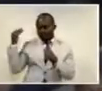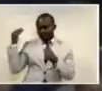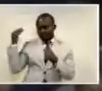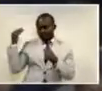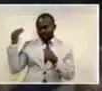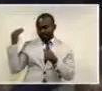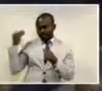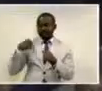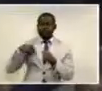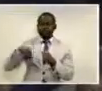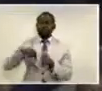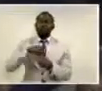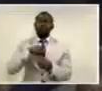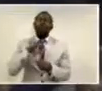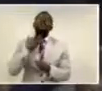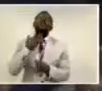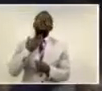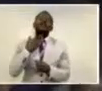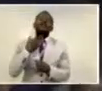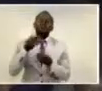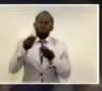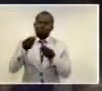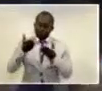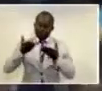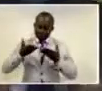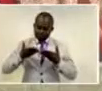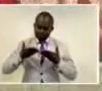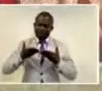Icyo twashaka kandi mwarakiduhaye.